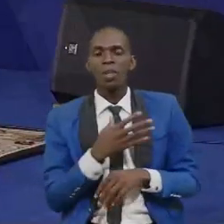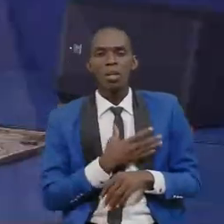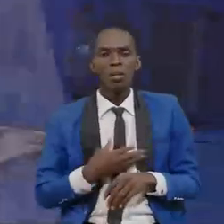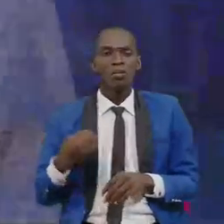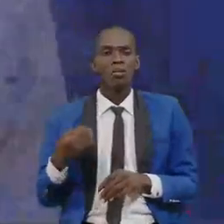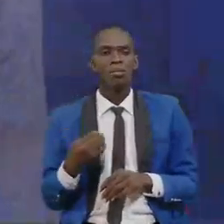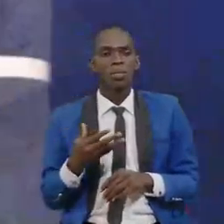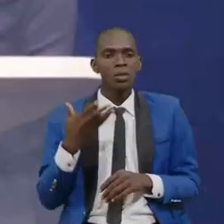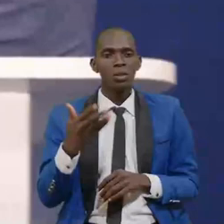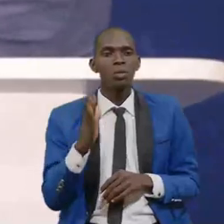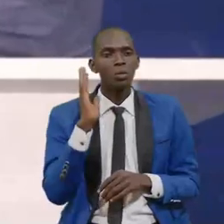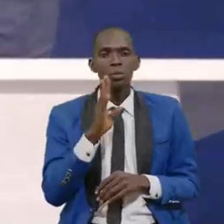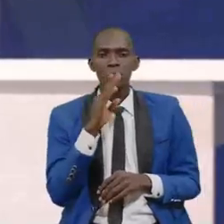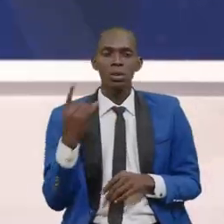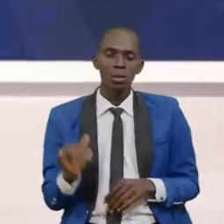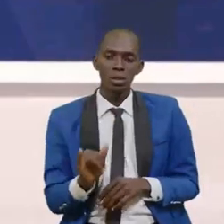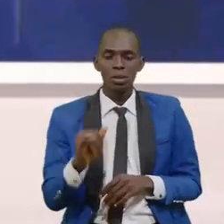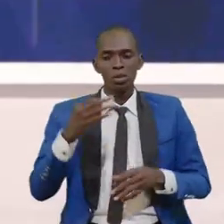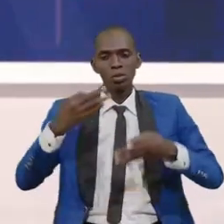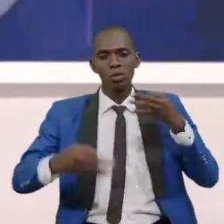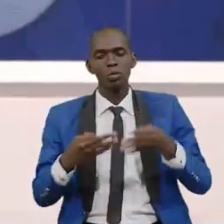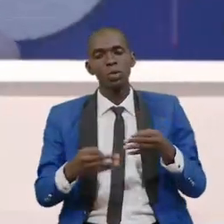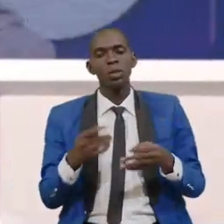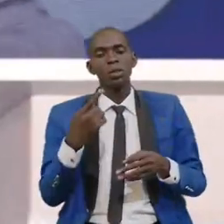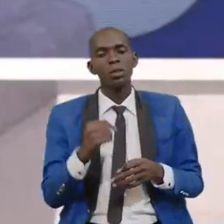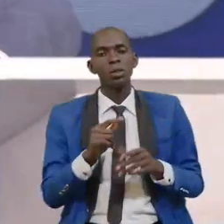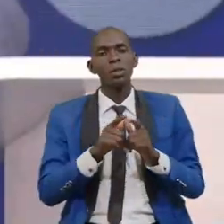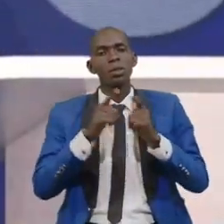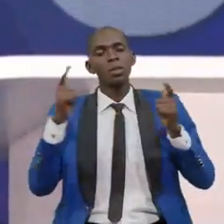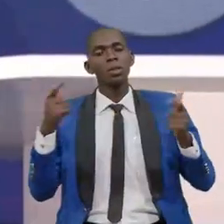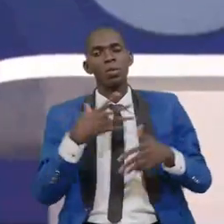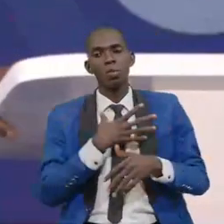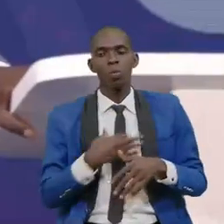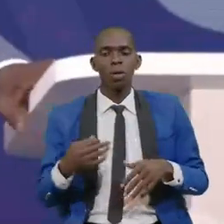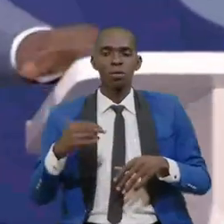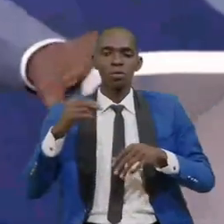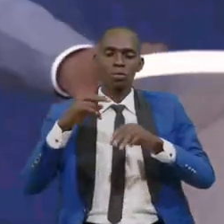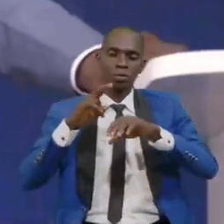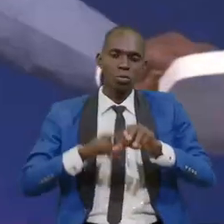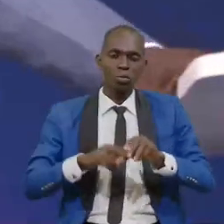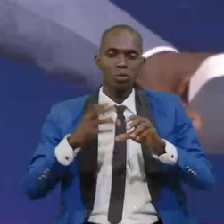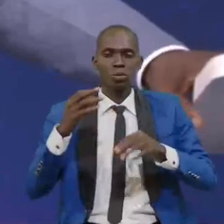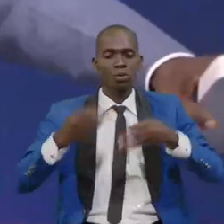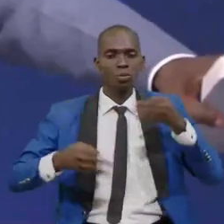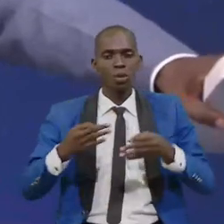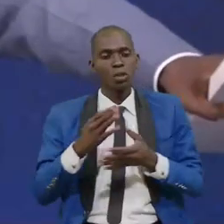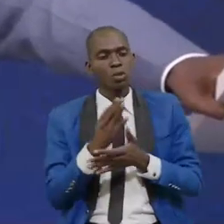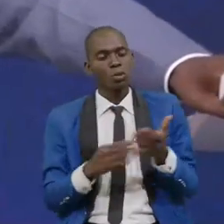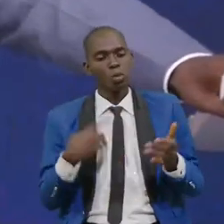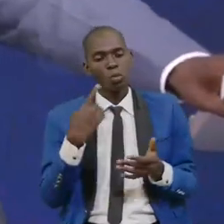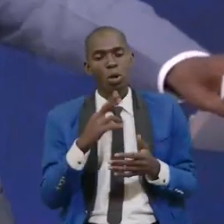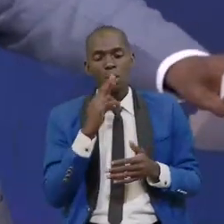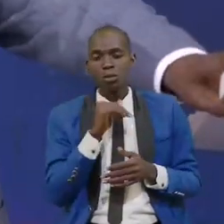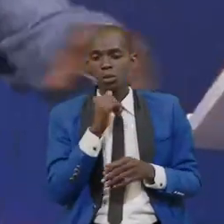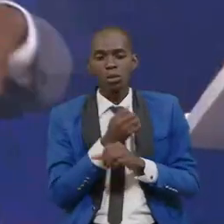Il y aura le jugement du grand trône blanc. Certains iront dans l'étang de feu, ceux qui ne sont pas nés de nouveau, mais qui professent être nés de nouveau.